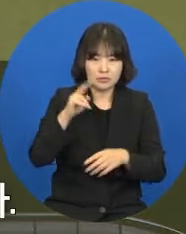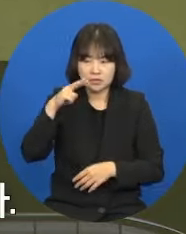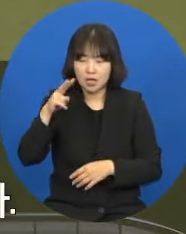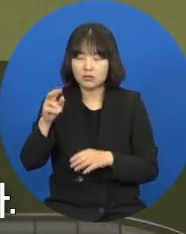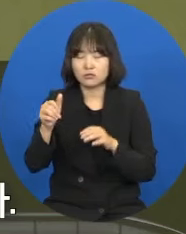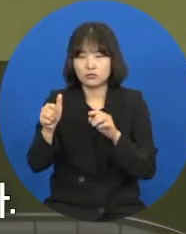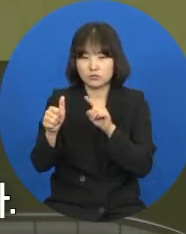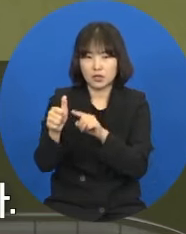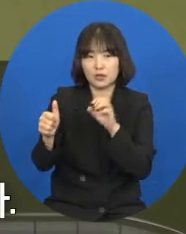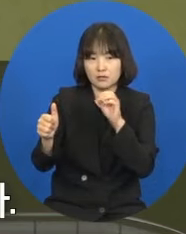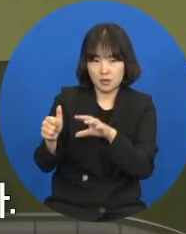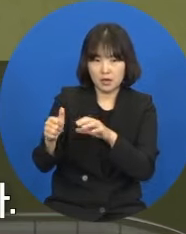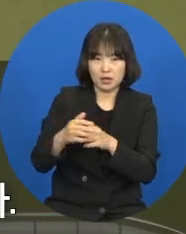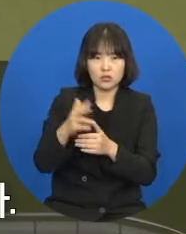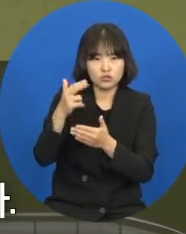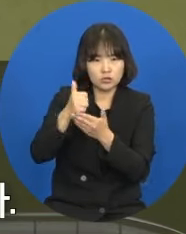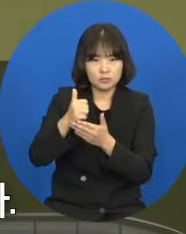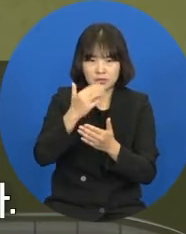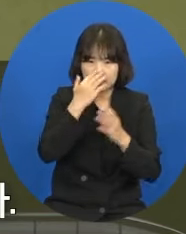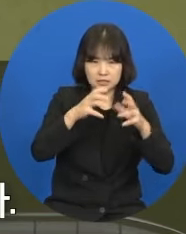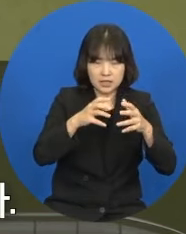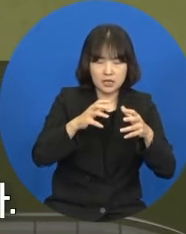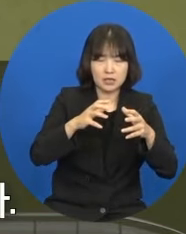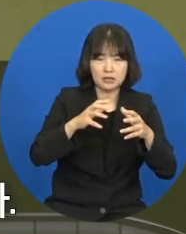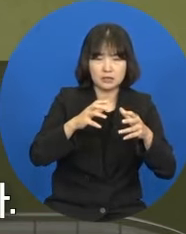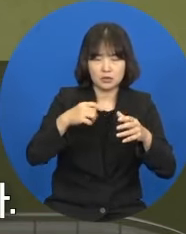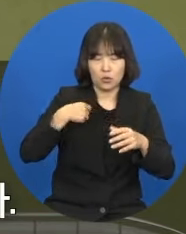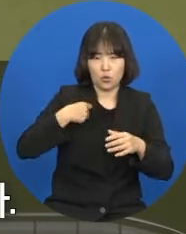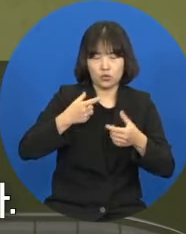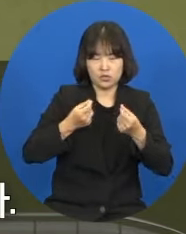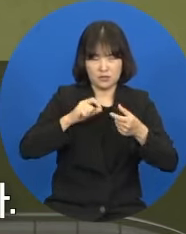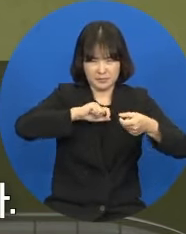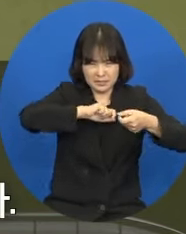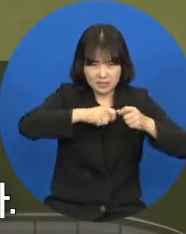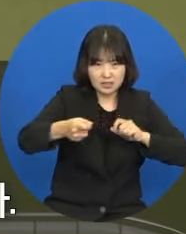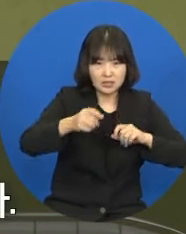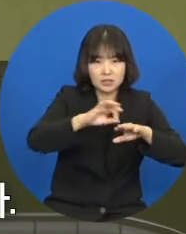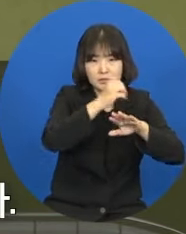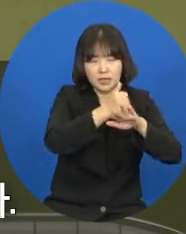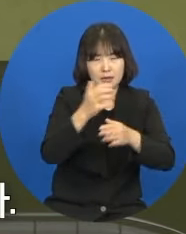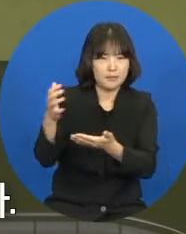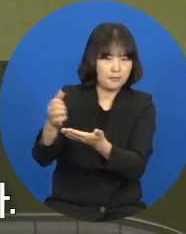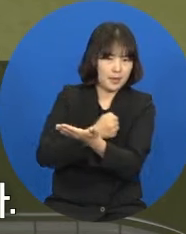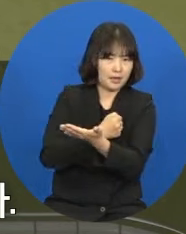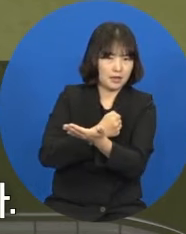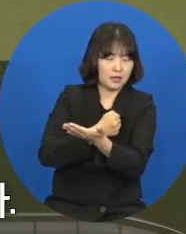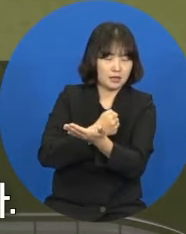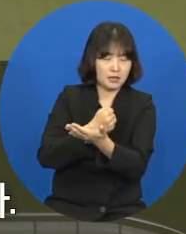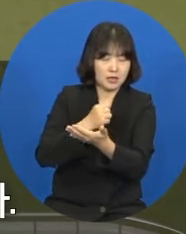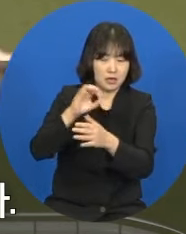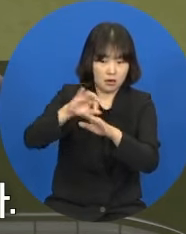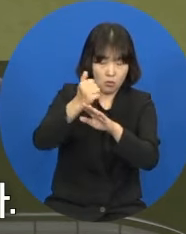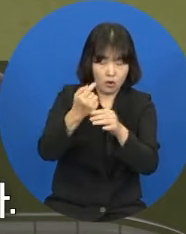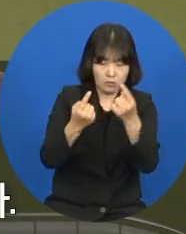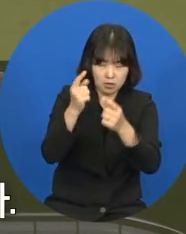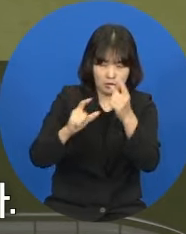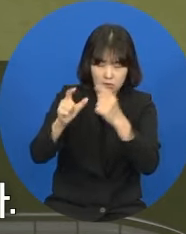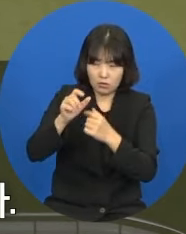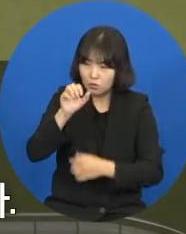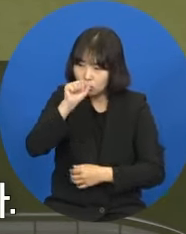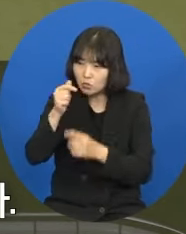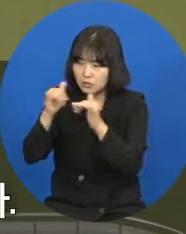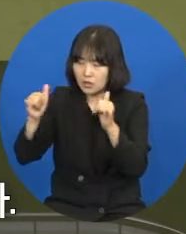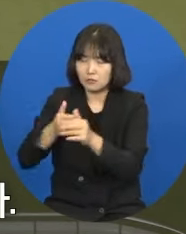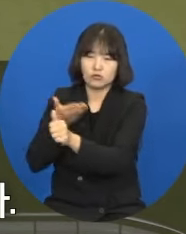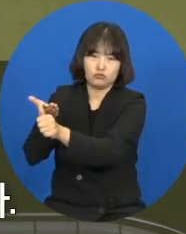오늘 이스라엘 나라를이 자락처럼 찢어서 임금님에게 빼앗 임금 님보다 더 나은 다른 사람에게 주셨습니다